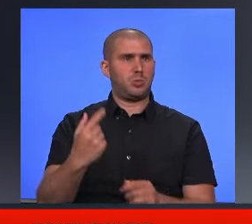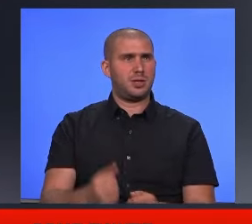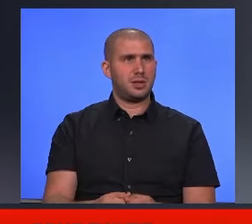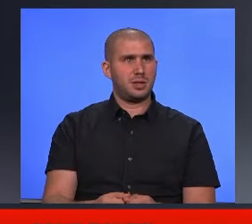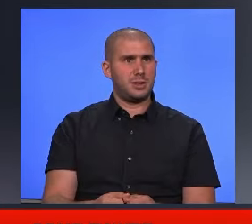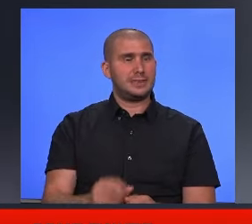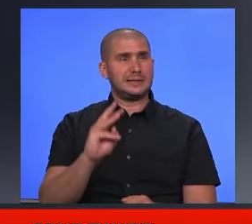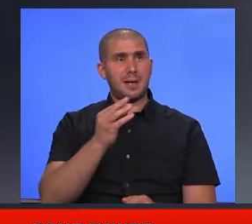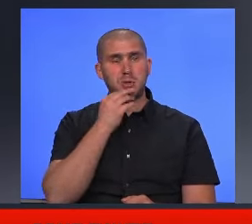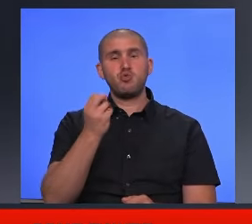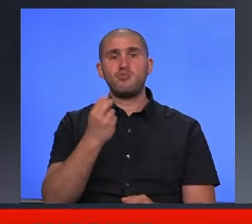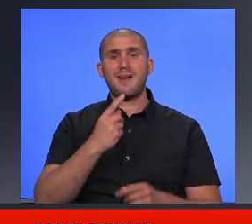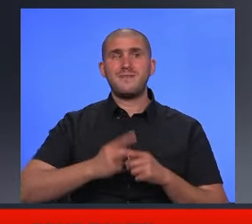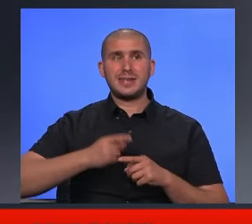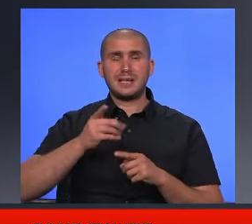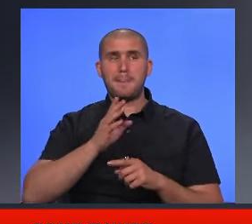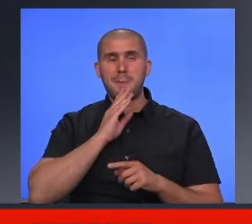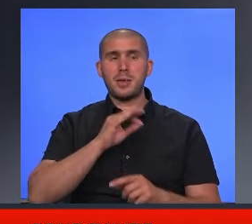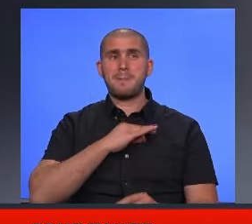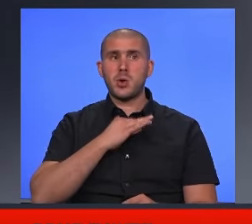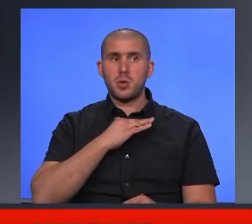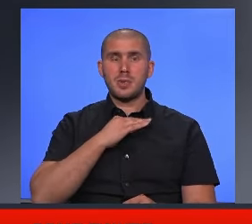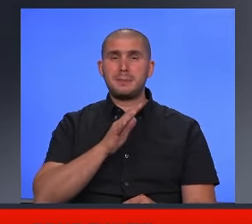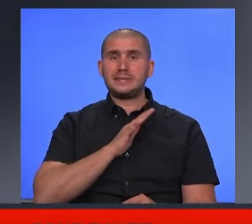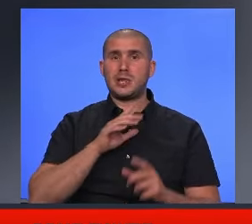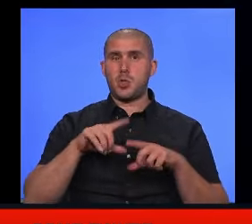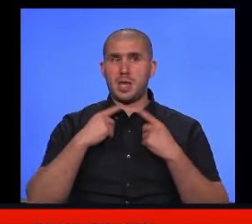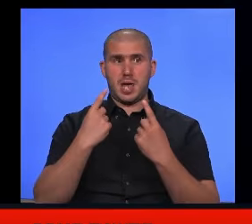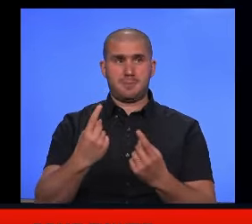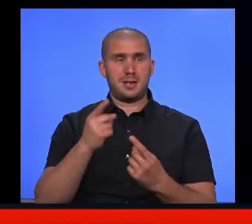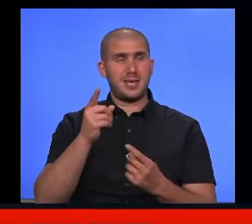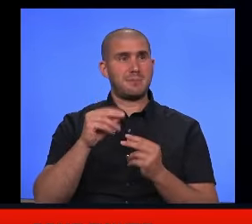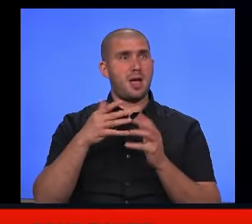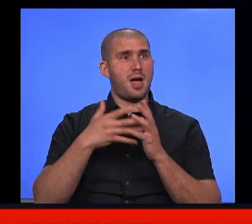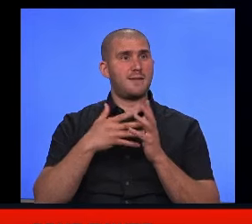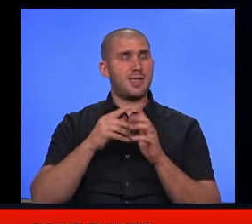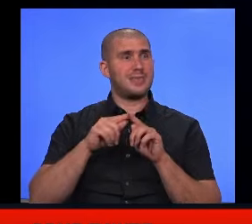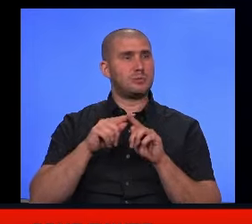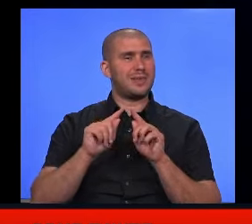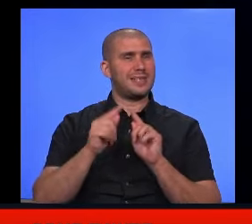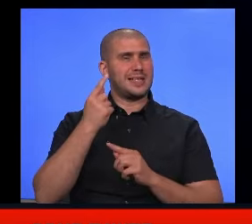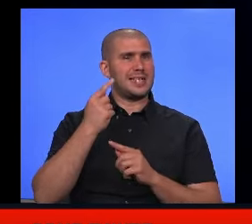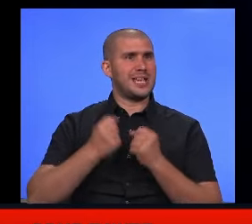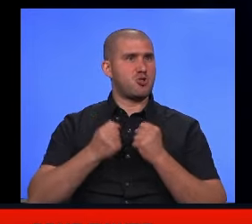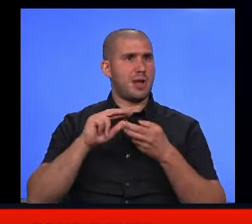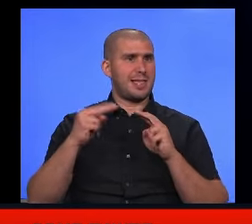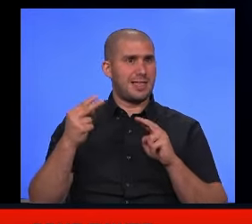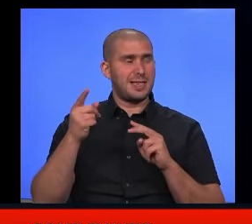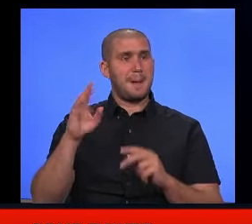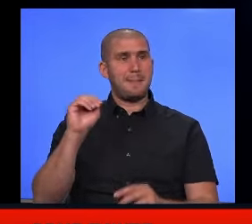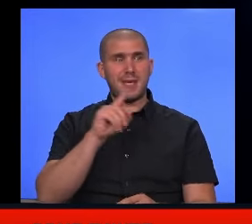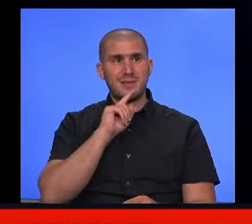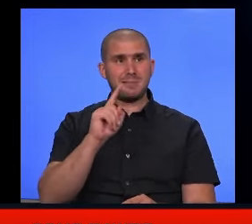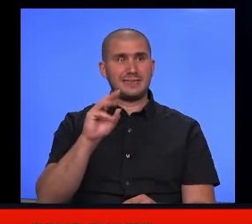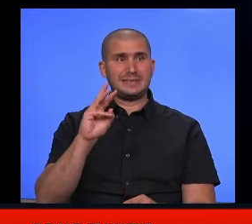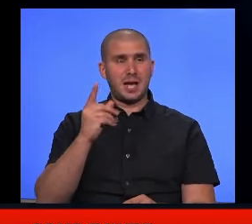התסמונת. שרה בת שבועיים וחצי עם בעיות בריאותיות שמסכנות את חייה ועם הבחנה של תסמונת גנטית קשה. מנחם ואימא של